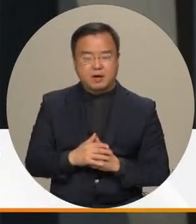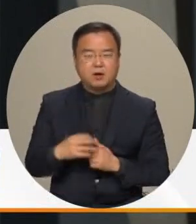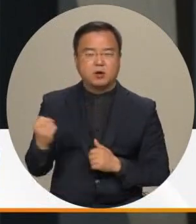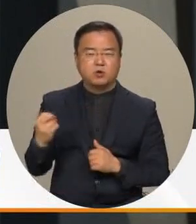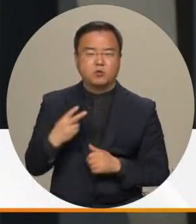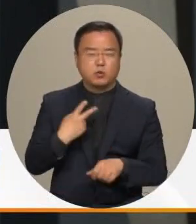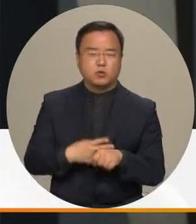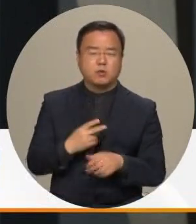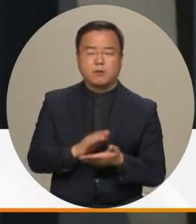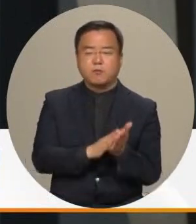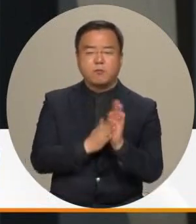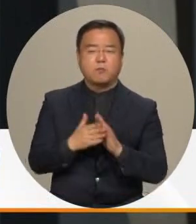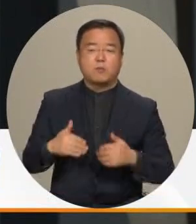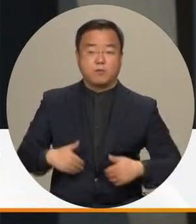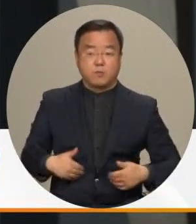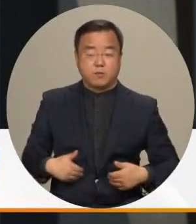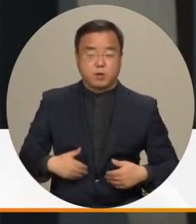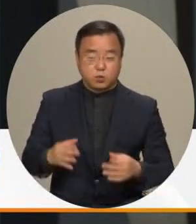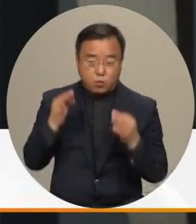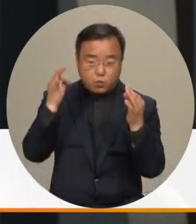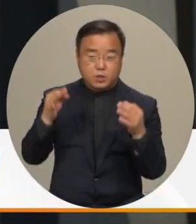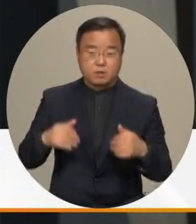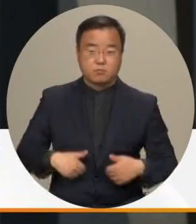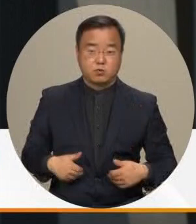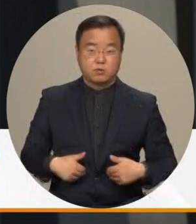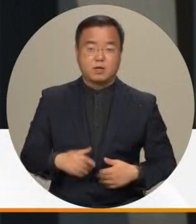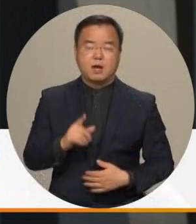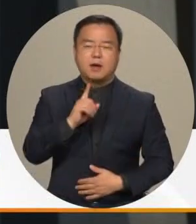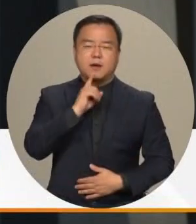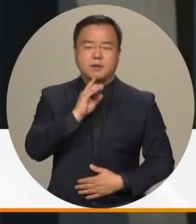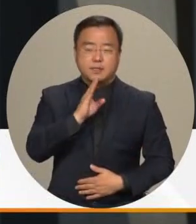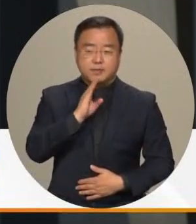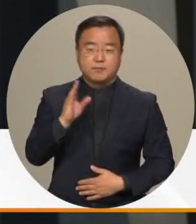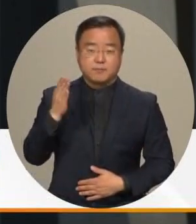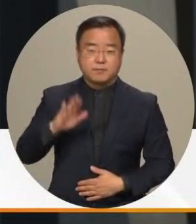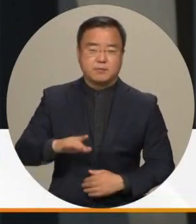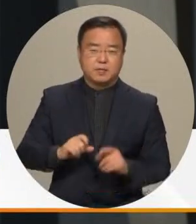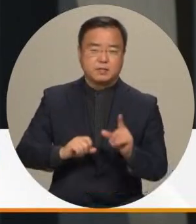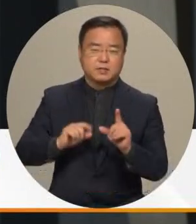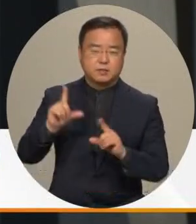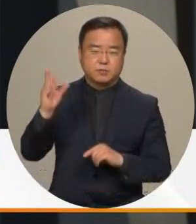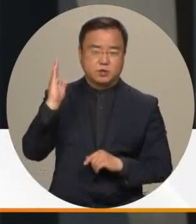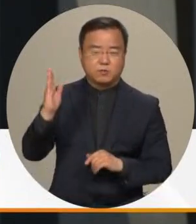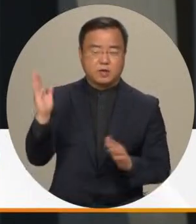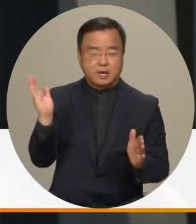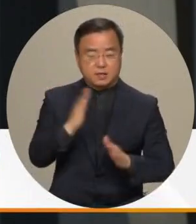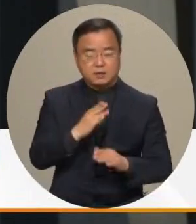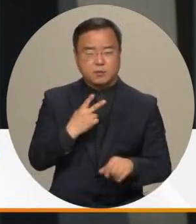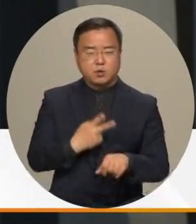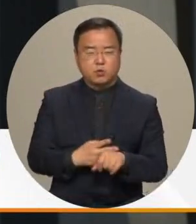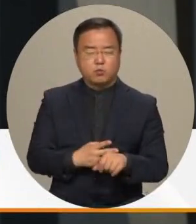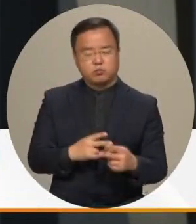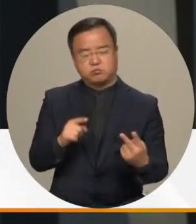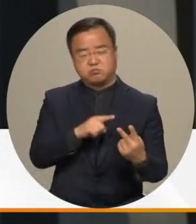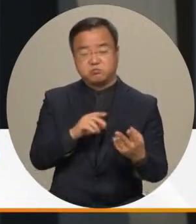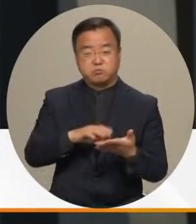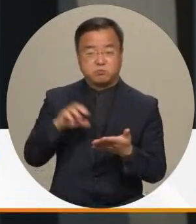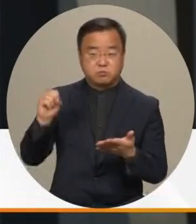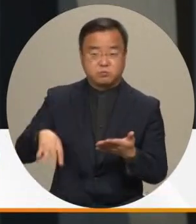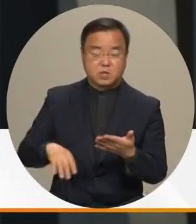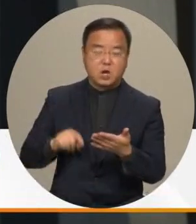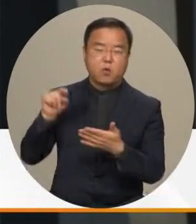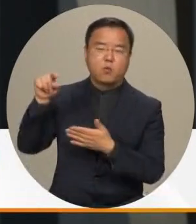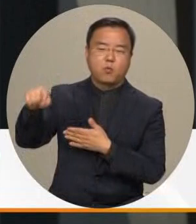교사들도 변화해야 해 더 노력해야 해 물론 그 말씀도 맞는데요 대체로 이런 이야기들이 학생이나 교사들은 배제된 채